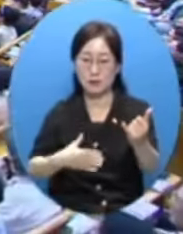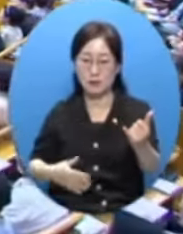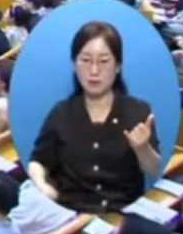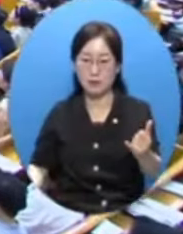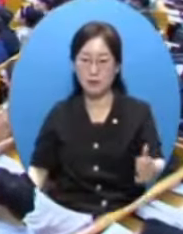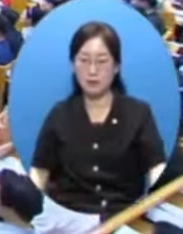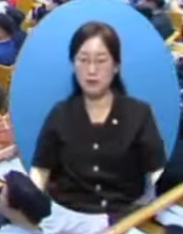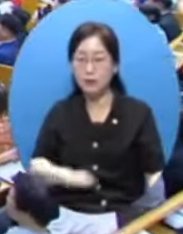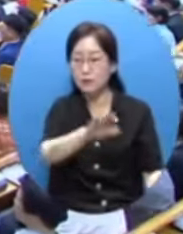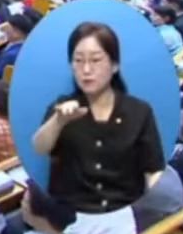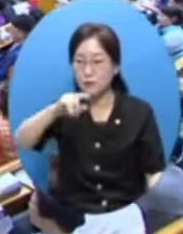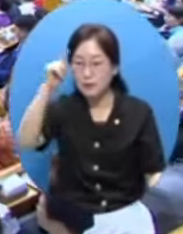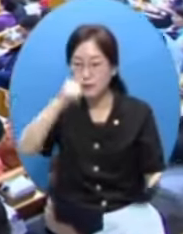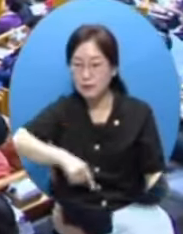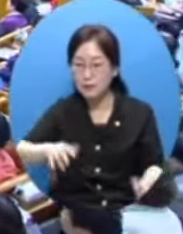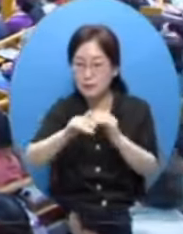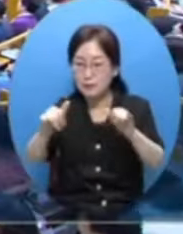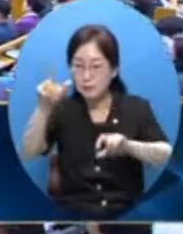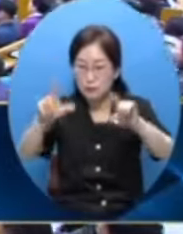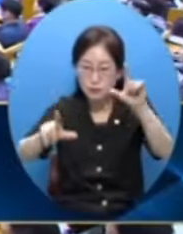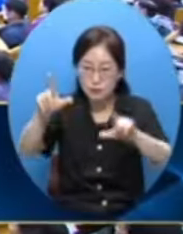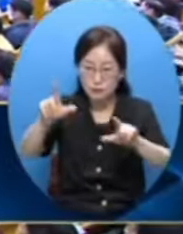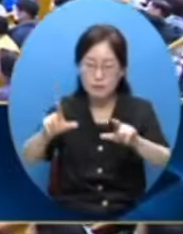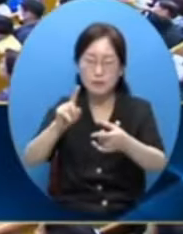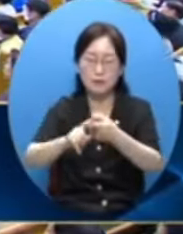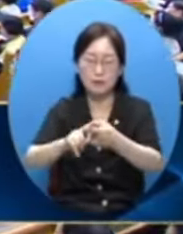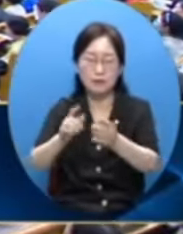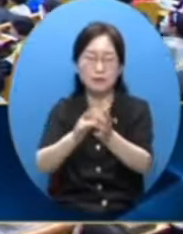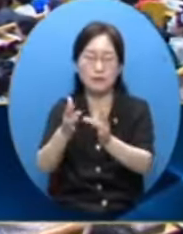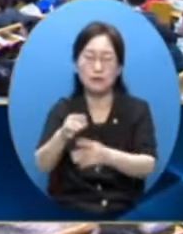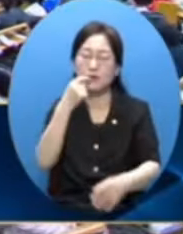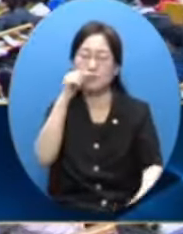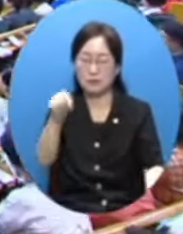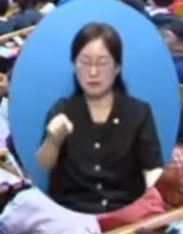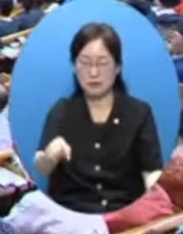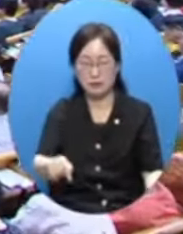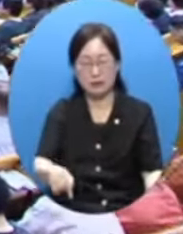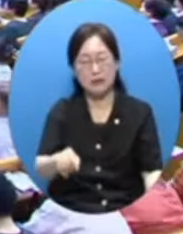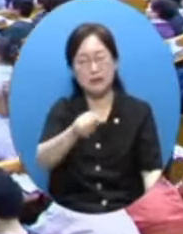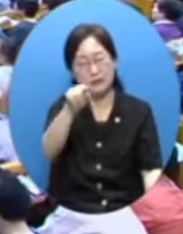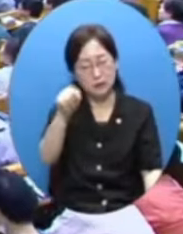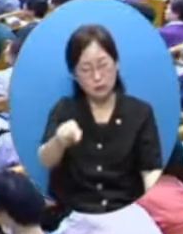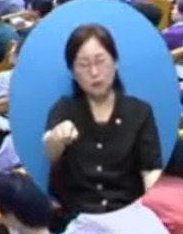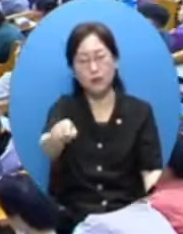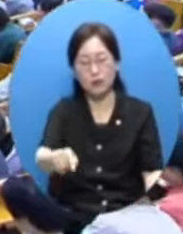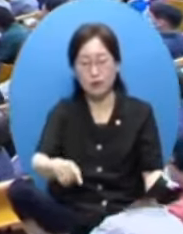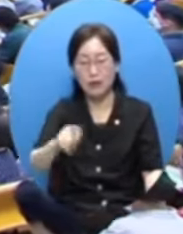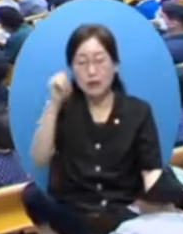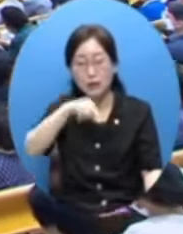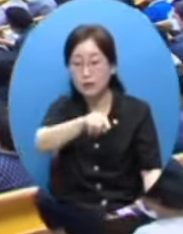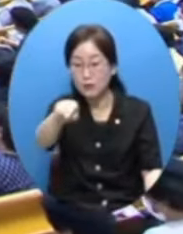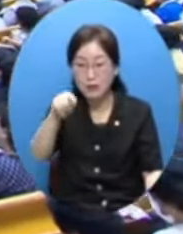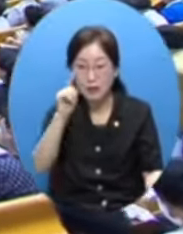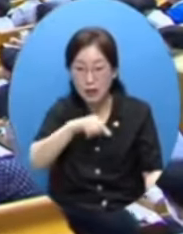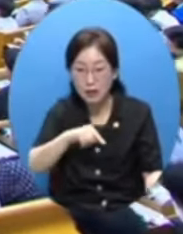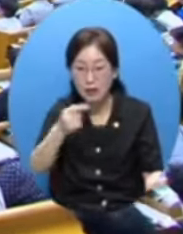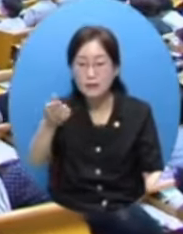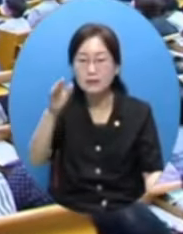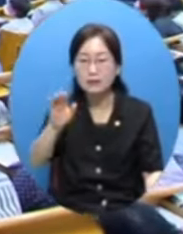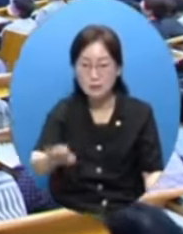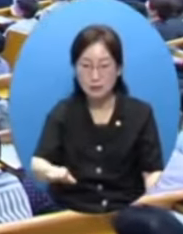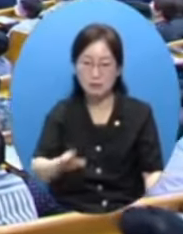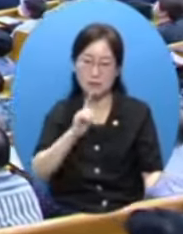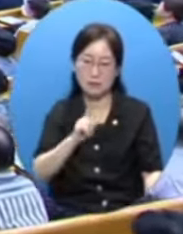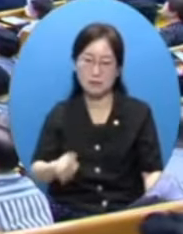우리 악한 인간의 모습을 주님은 지적하신 것입니다. 너희가 악할지라도, 너희가 악할지라도. 우리는 근본이